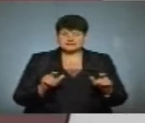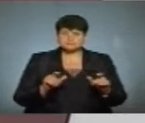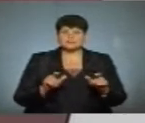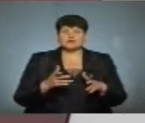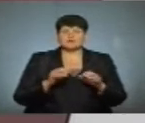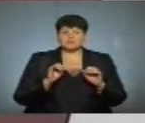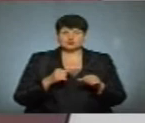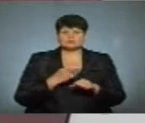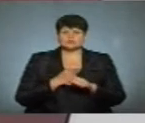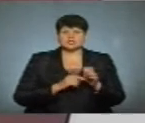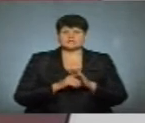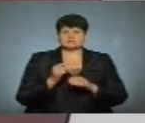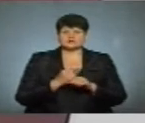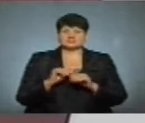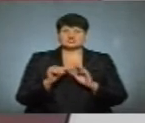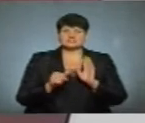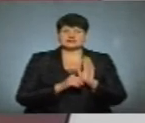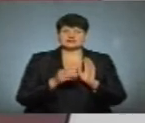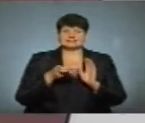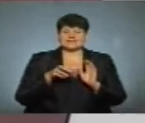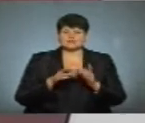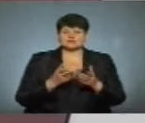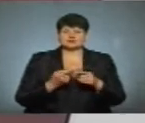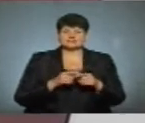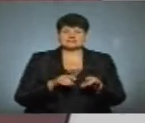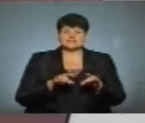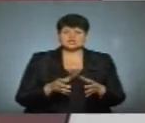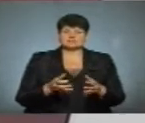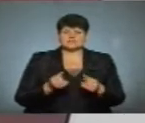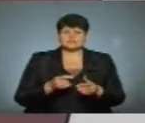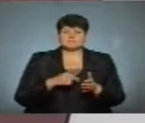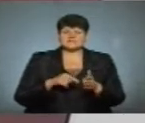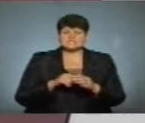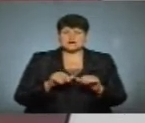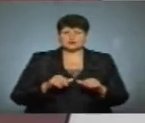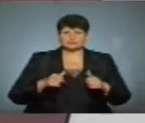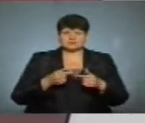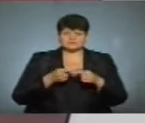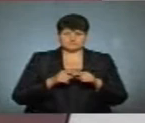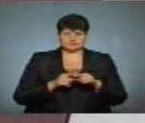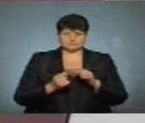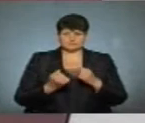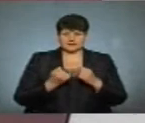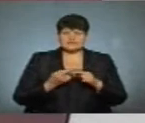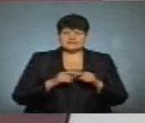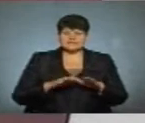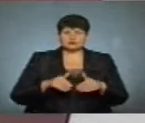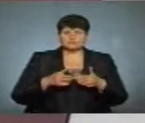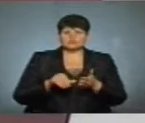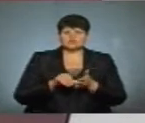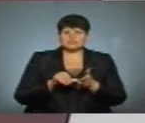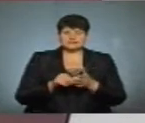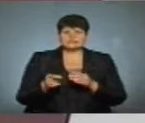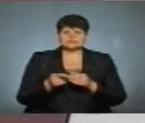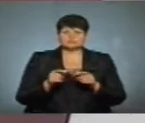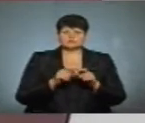можуть запрацювати з 16 травня, якщо таке рішення прийме міська комісія з техногенної безпеки. Це рекомендували члени